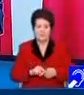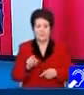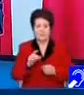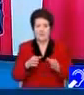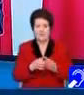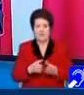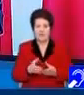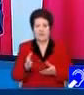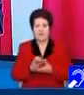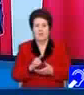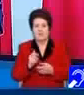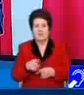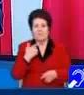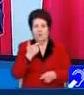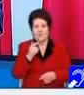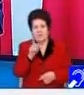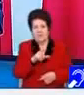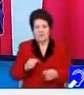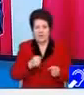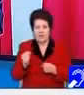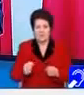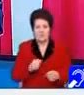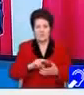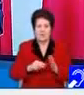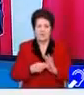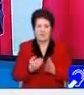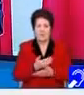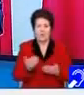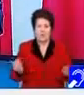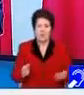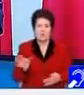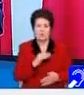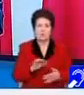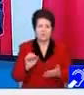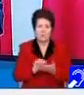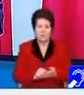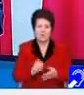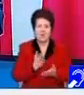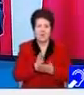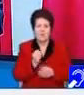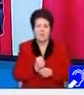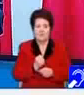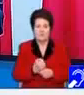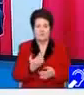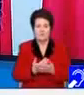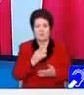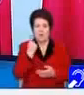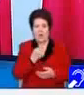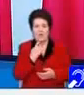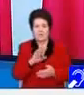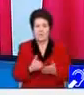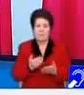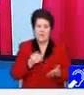echipele ministeriale și le-a vorbit angajaților despre planurile lor. Toți vor ocupa această funcție aproximativ un an până